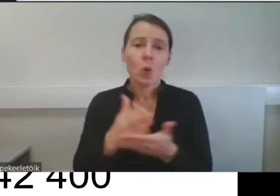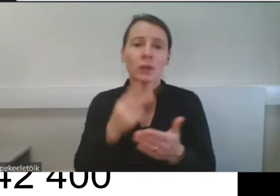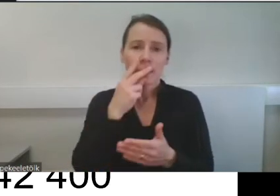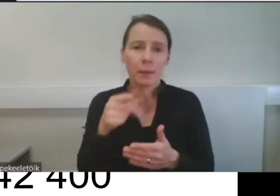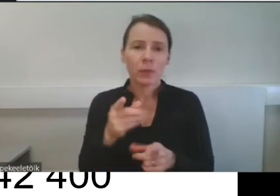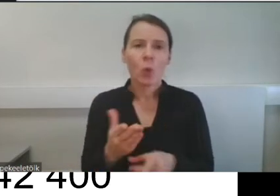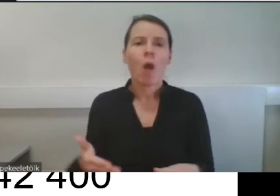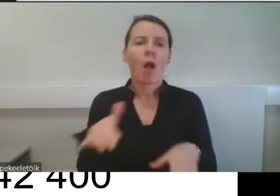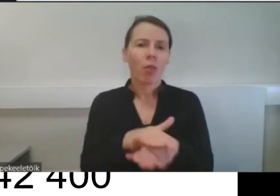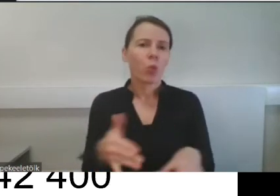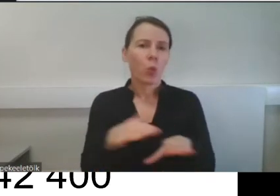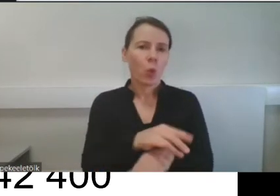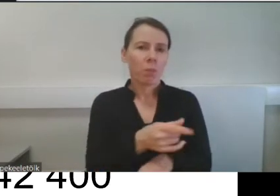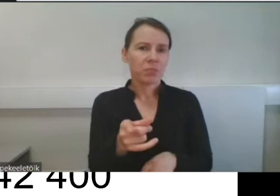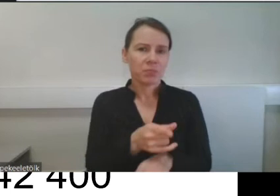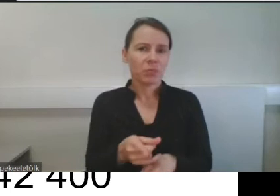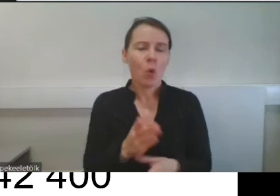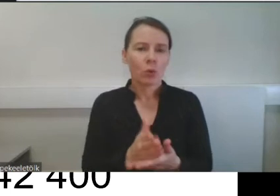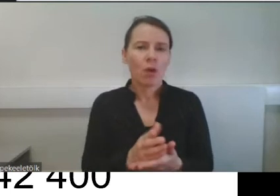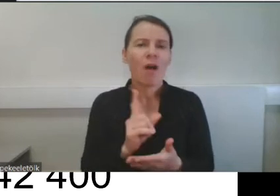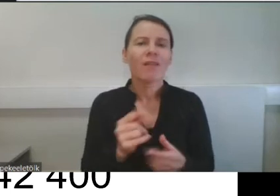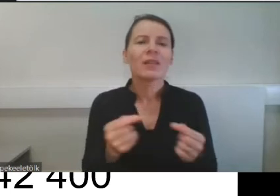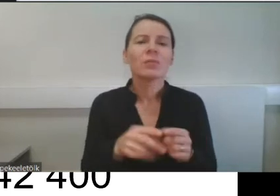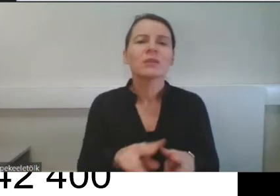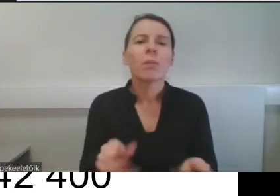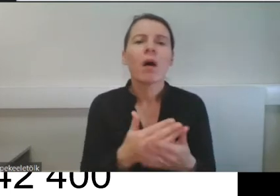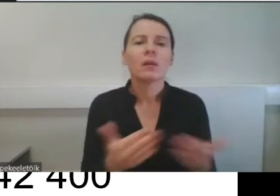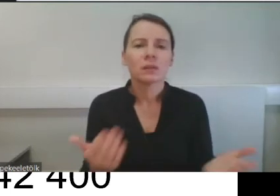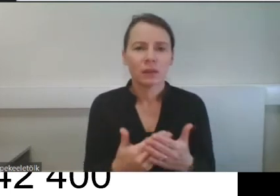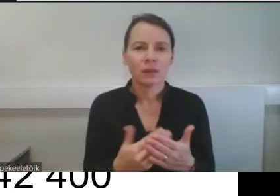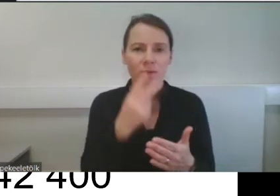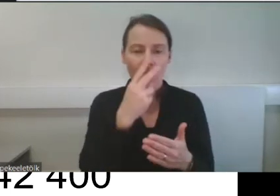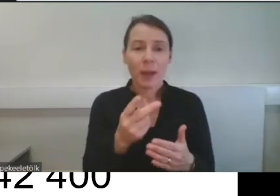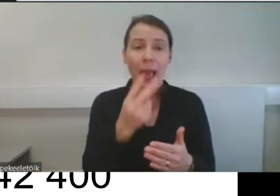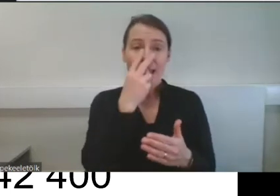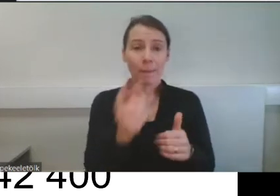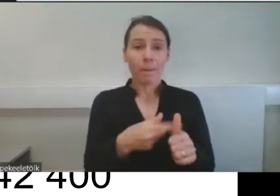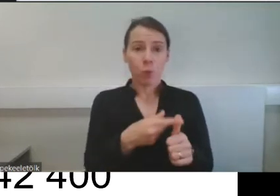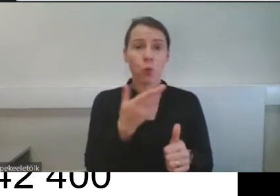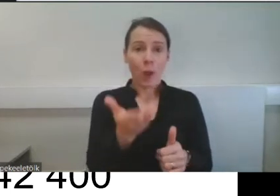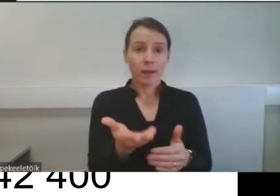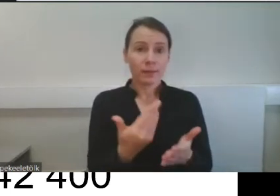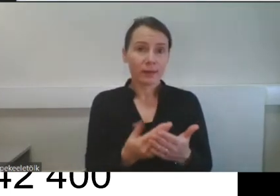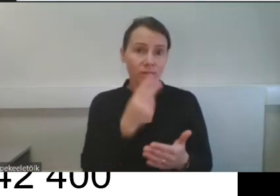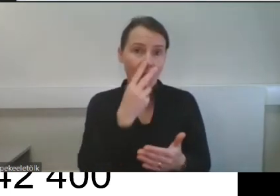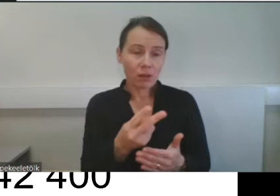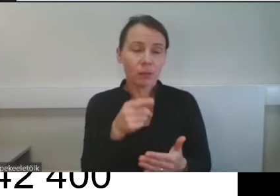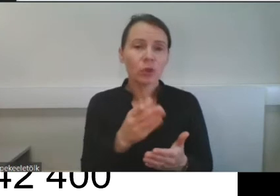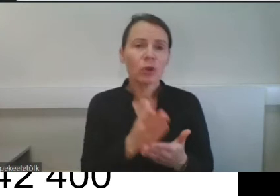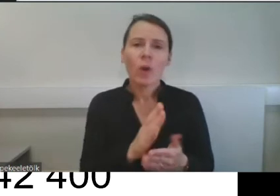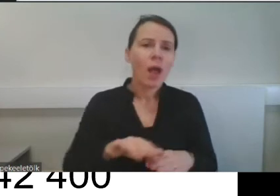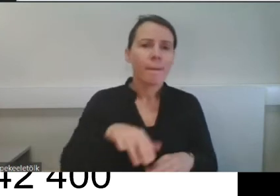üldise tegevuspiirangu hinnang on siis, et alates siis 16. eluaastast on